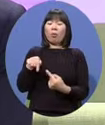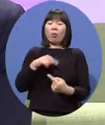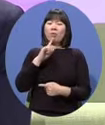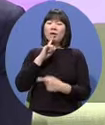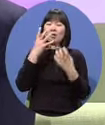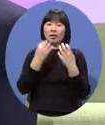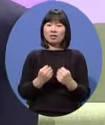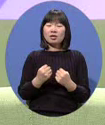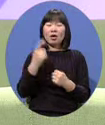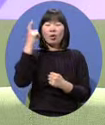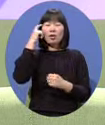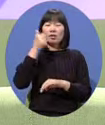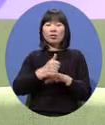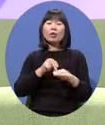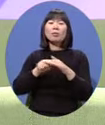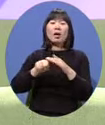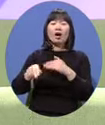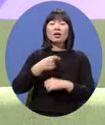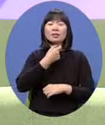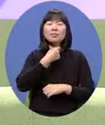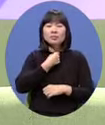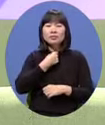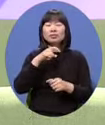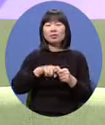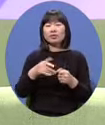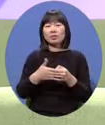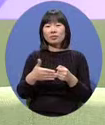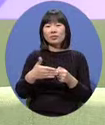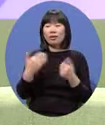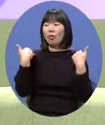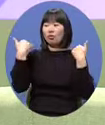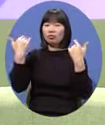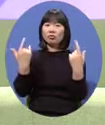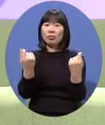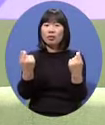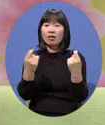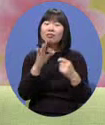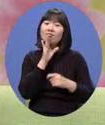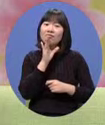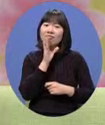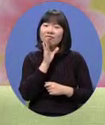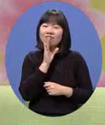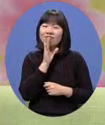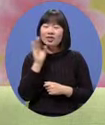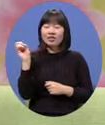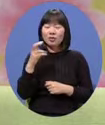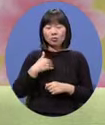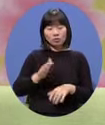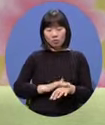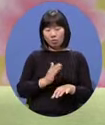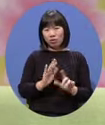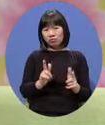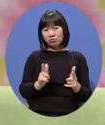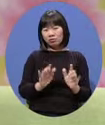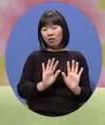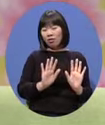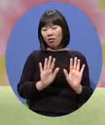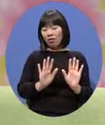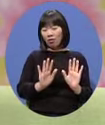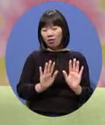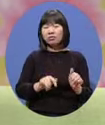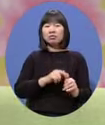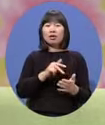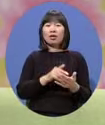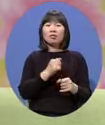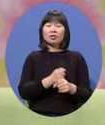하거든요. 결과를 회피하고 싶기 때문이죠. 어른도 그렇잖아요. 그렇죠. 자꾸 내가 잘못한 거 아닌 것처럼 상황을